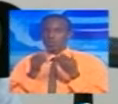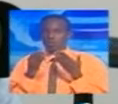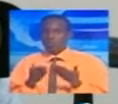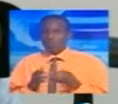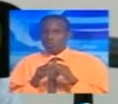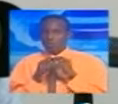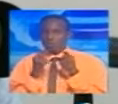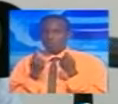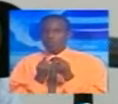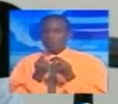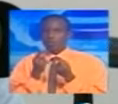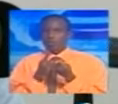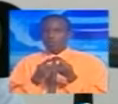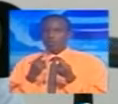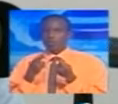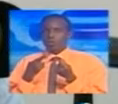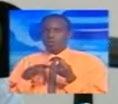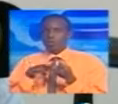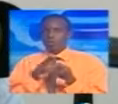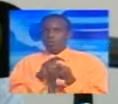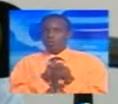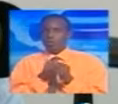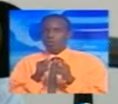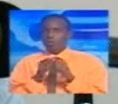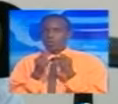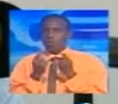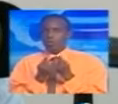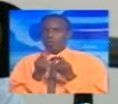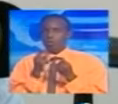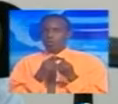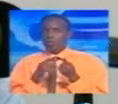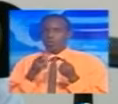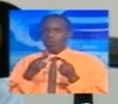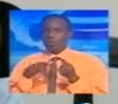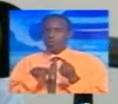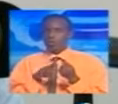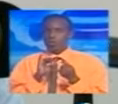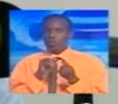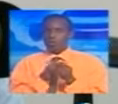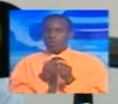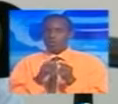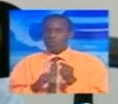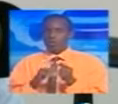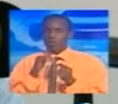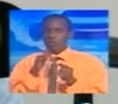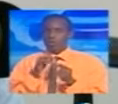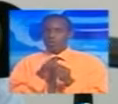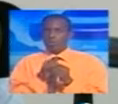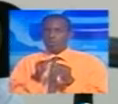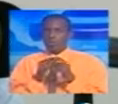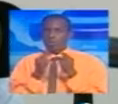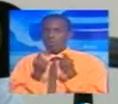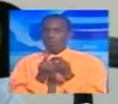présente une caractéristique propre. La maîtrise des techniques de la rédaction administrative est un levier qui